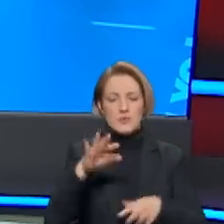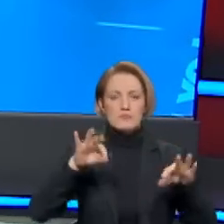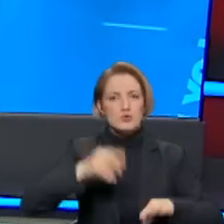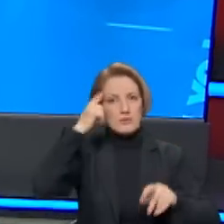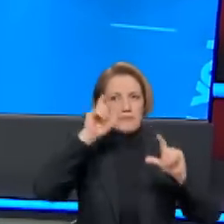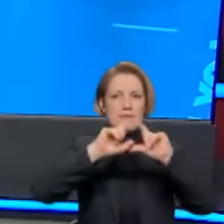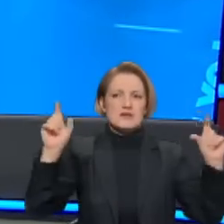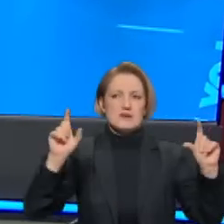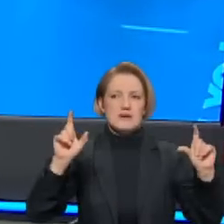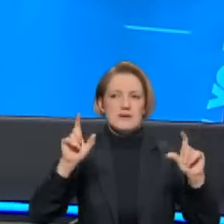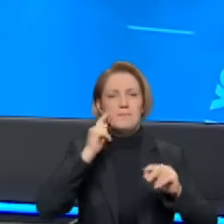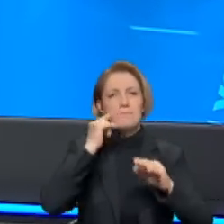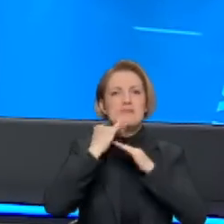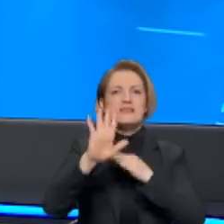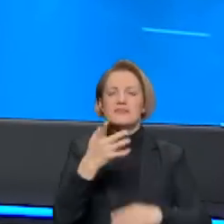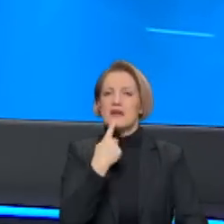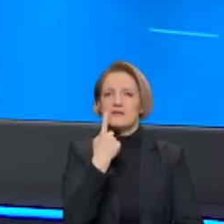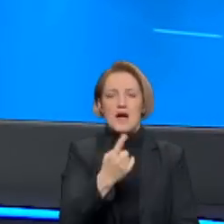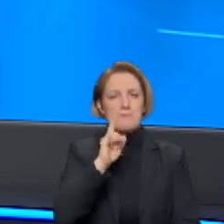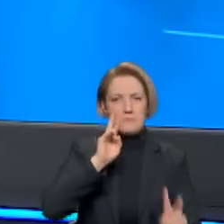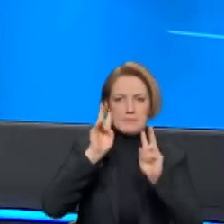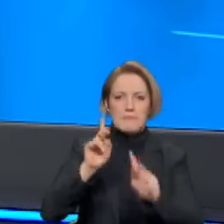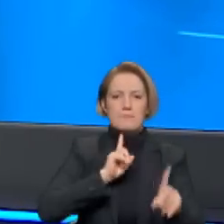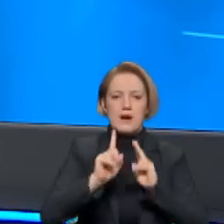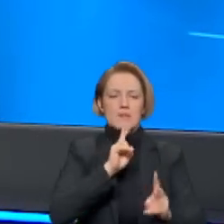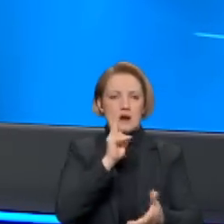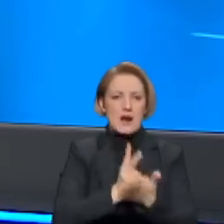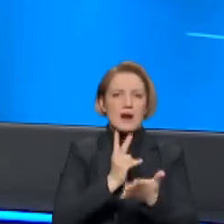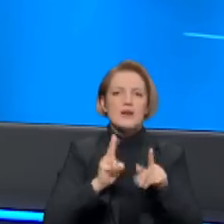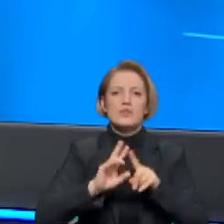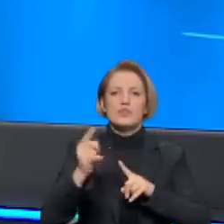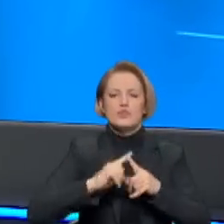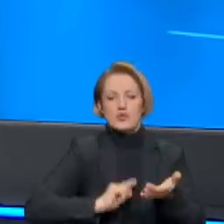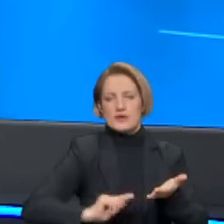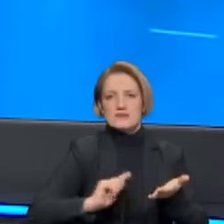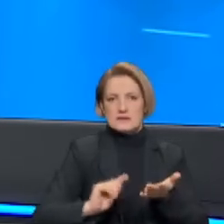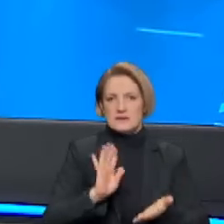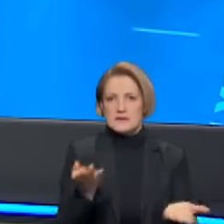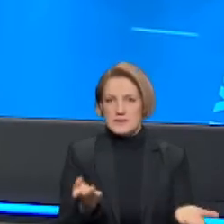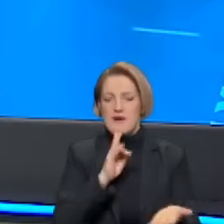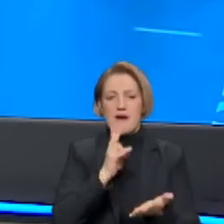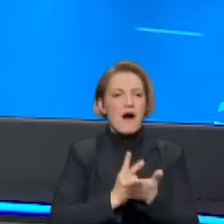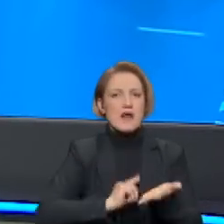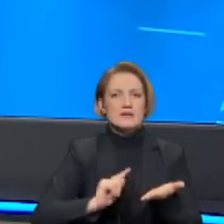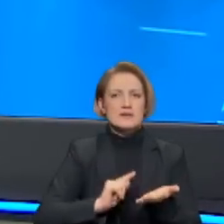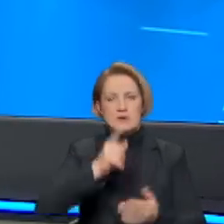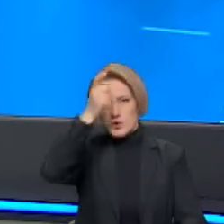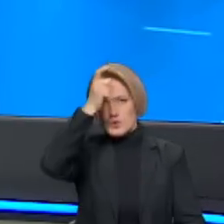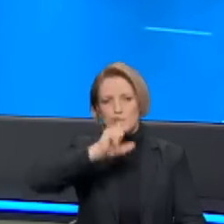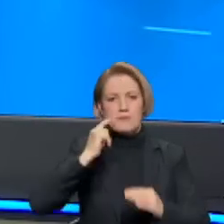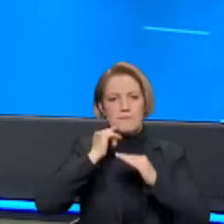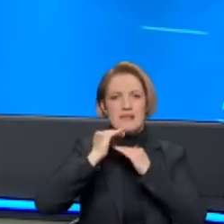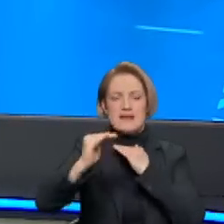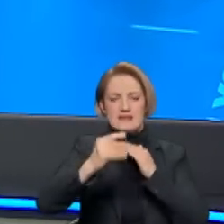Bugün başlığımız millet ne der? Baktığımızda mahkeme kararlarına hep not düşülür ve der ki karar yazısında Türk